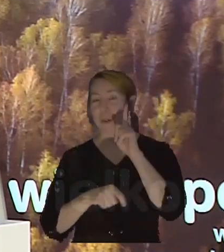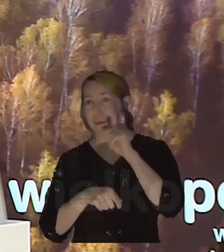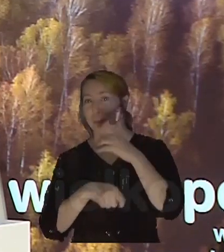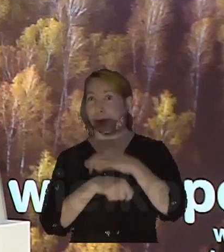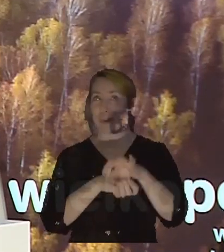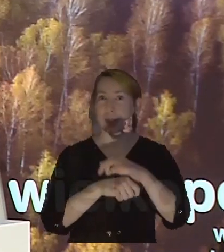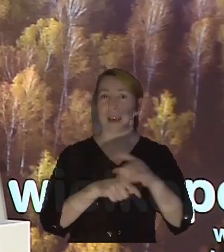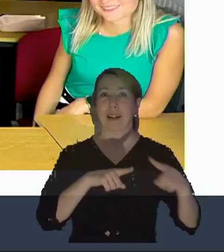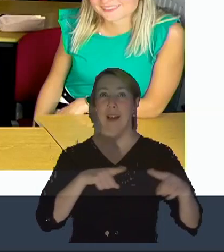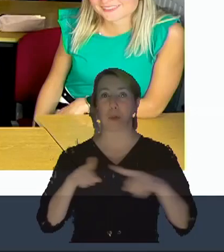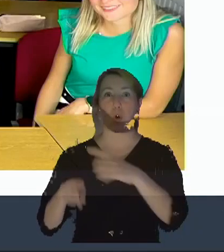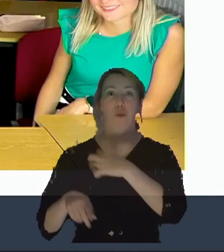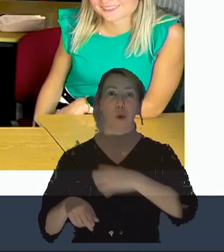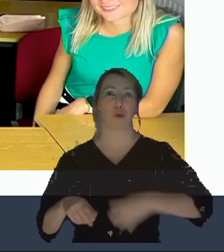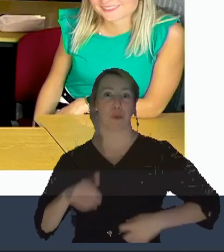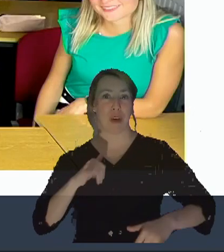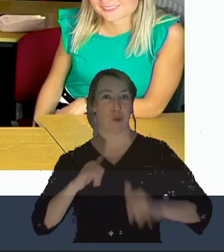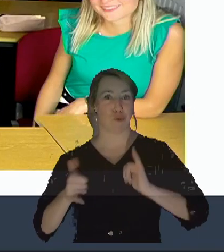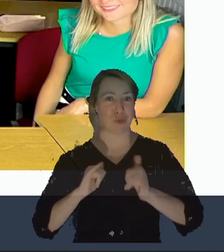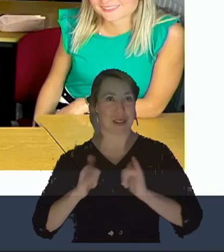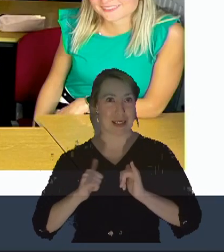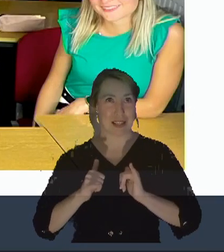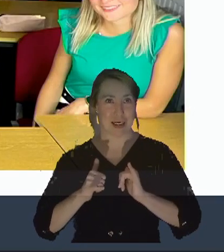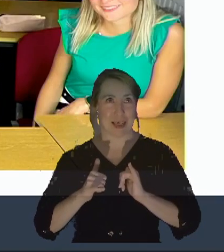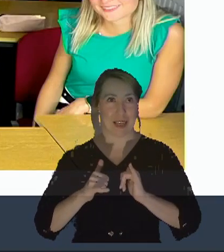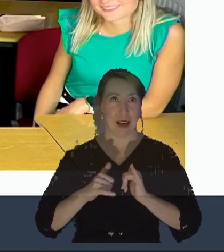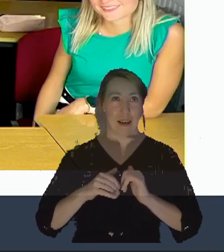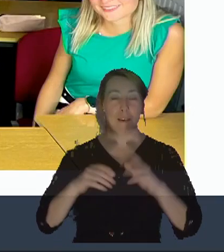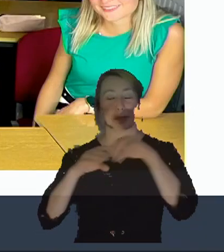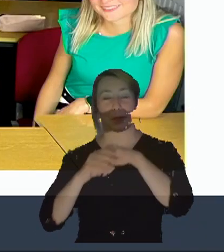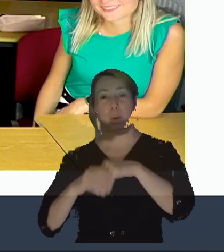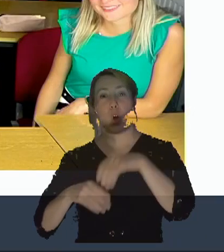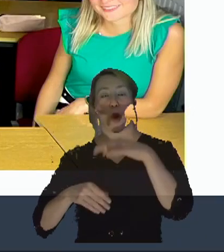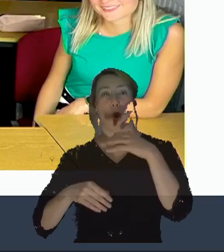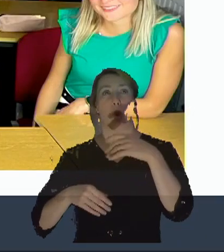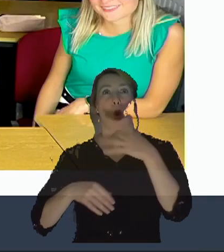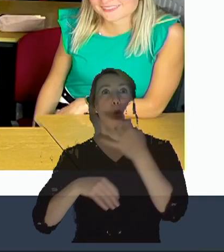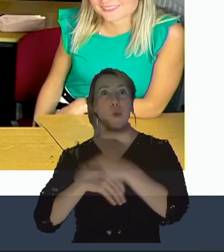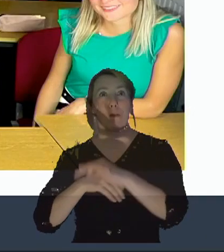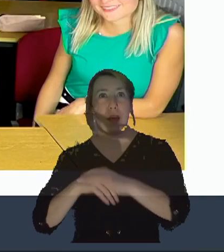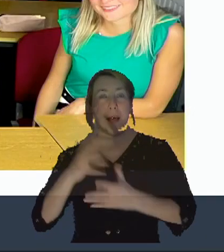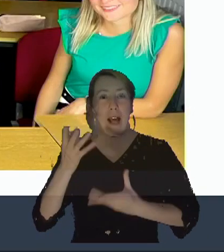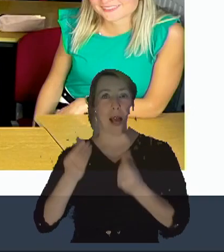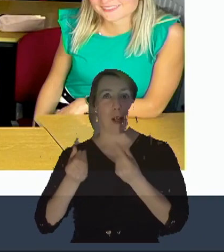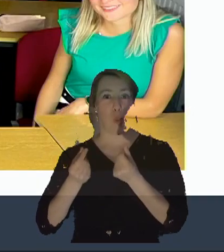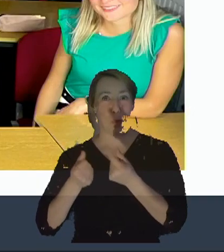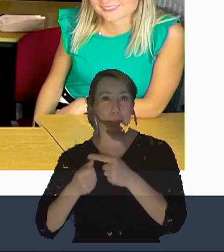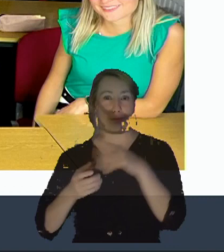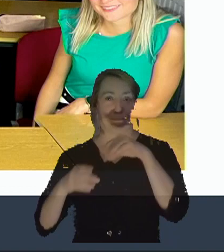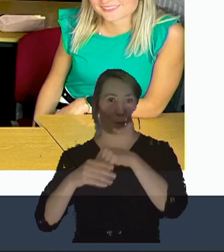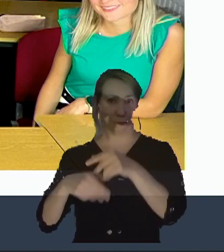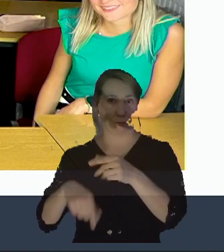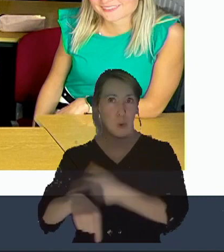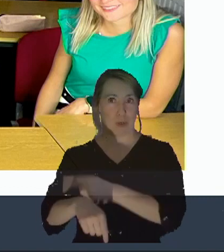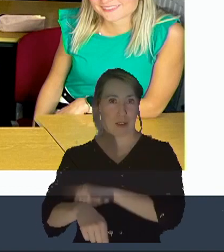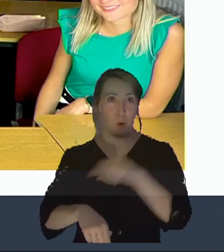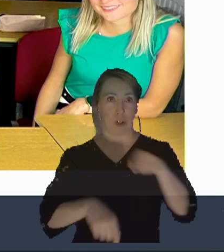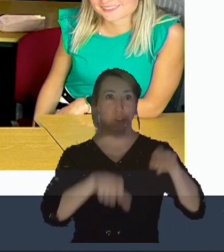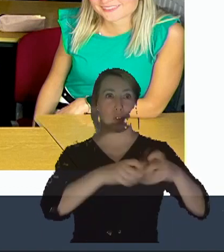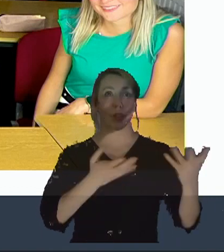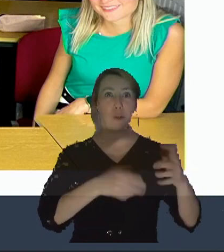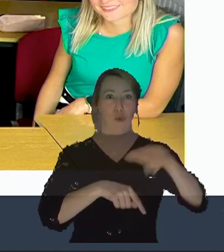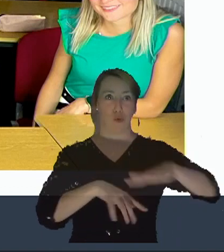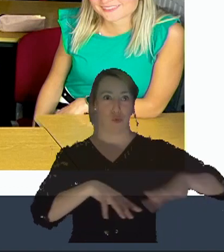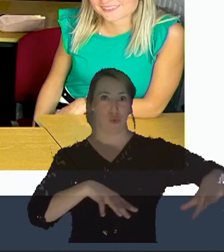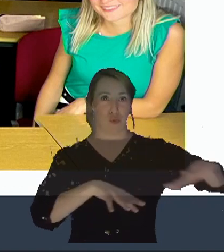kierunku gospodarka turystyczna Uniwersytecie Ekonomicznym w Poznaniu. Oni wszyscy siedzą po tej stronie sali, ale